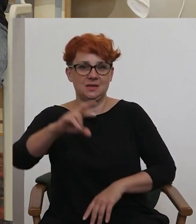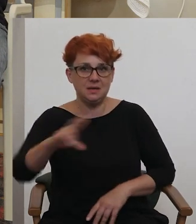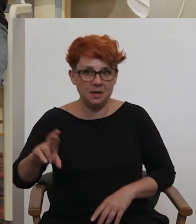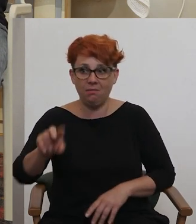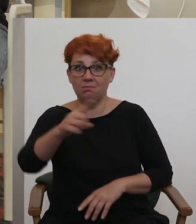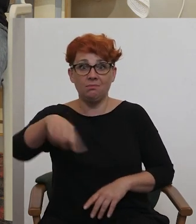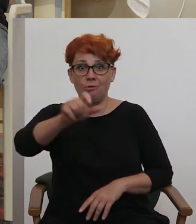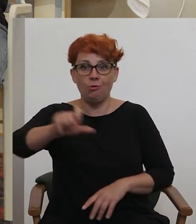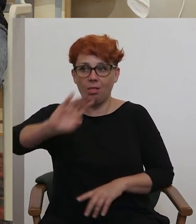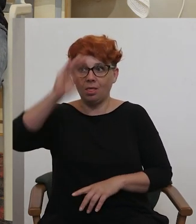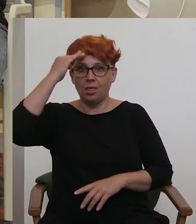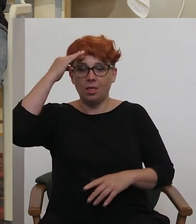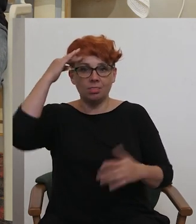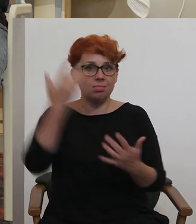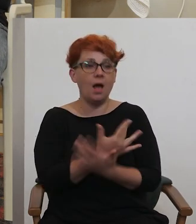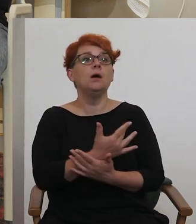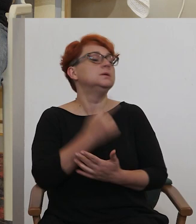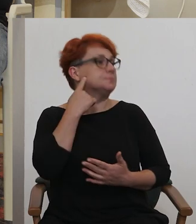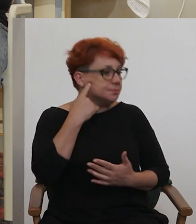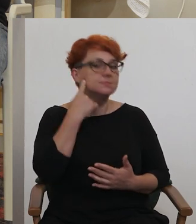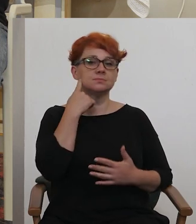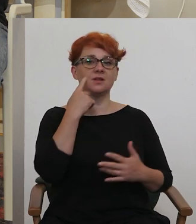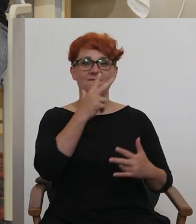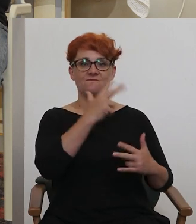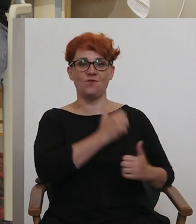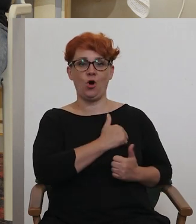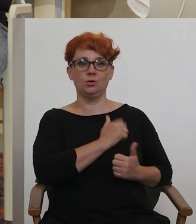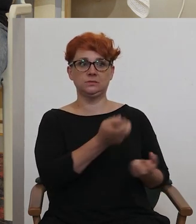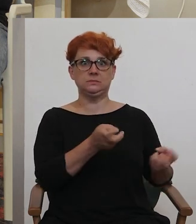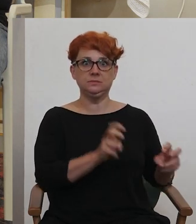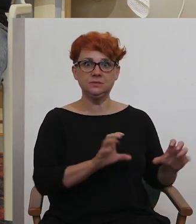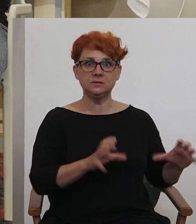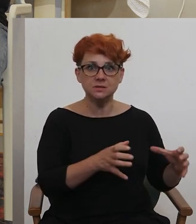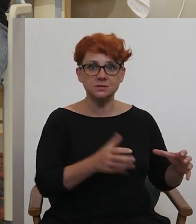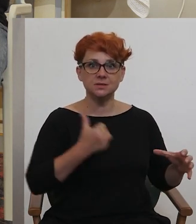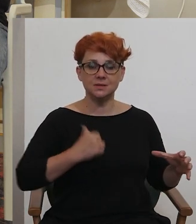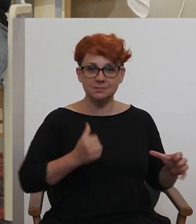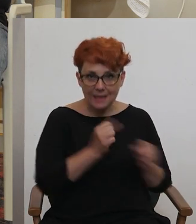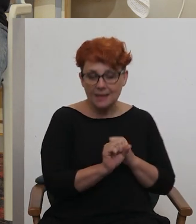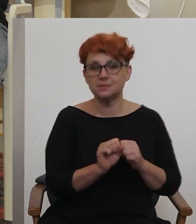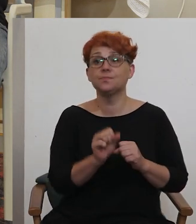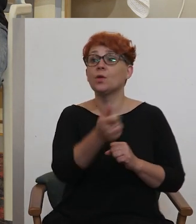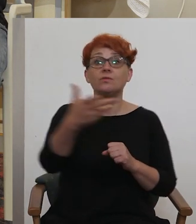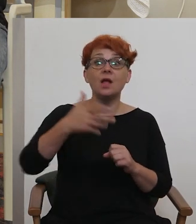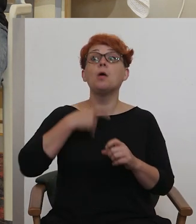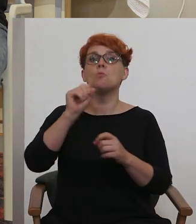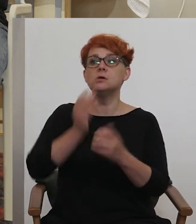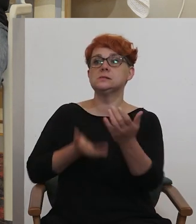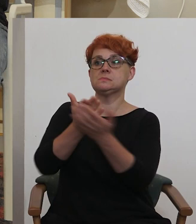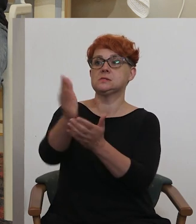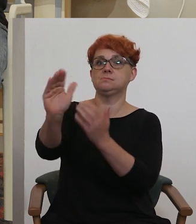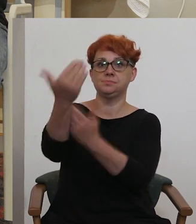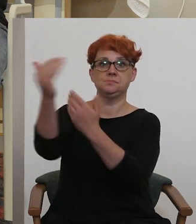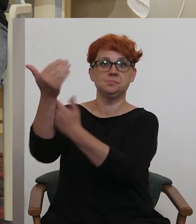dowiadują się nagle, że jest tworzone jakieś wojsko. Wielu z nich dostaje po prostu powołanie do wojska